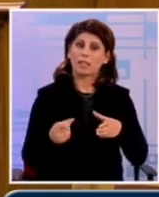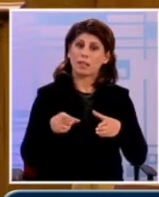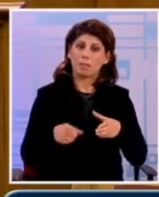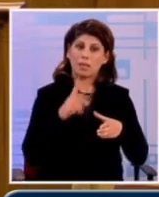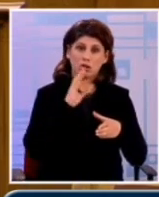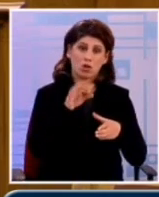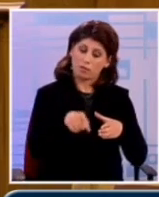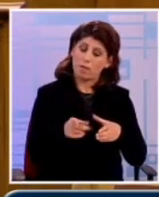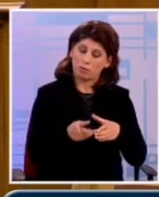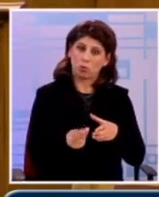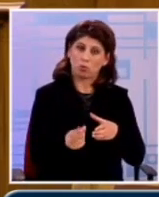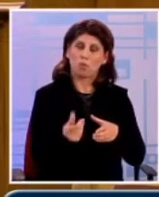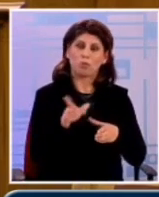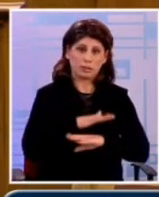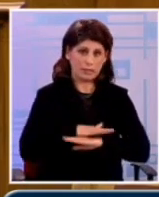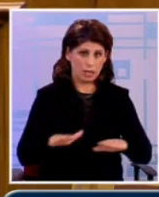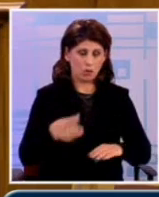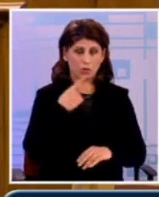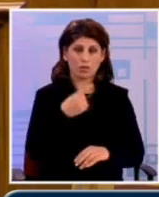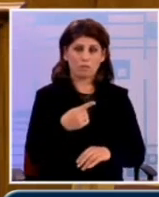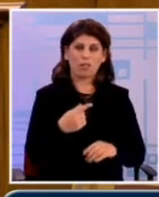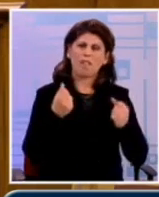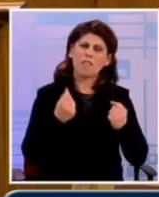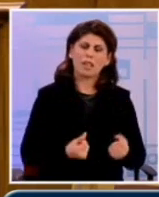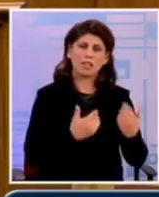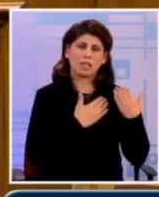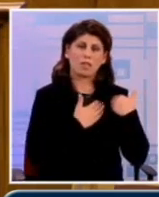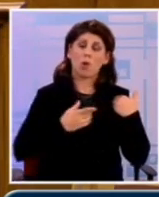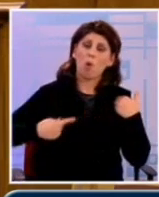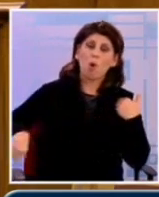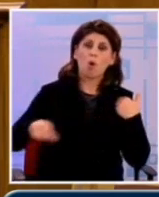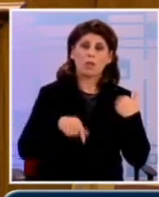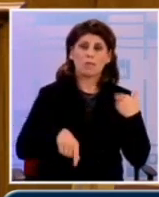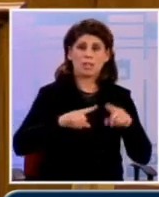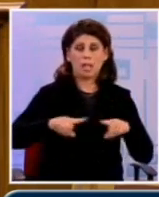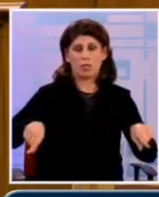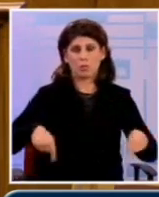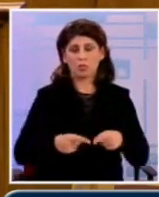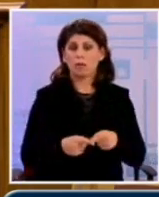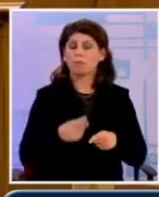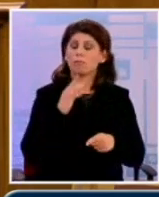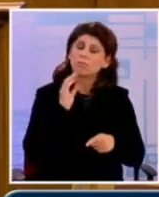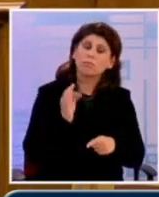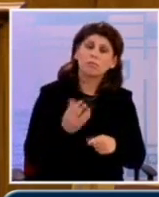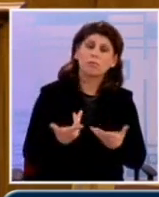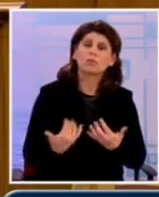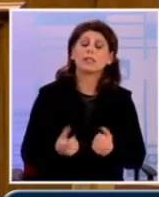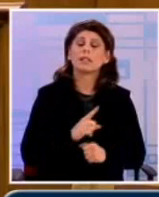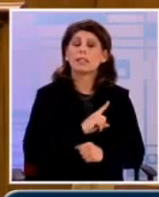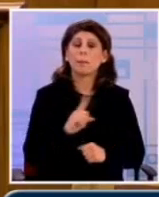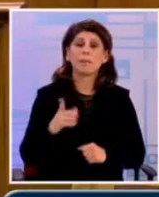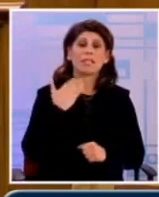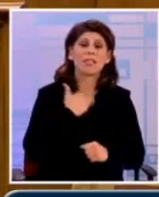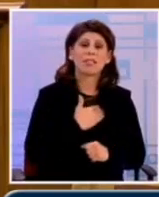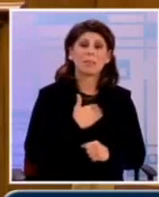τέτοια στόχευση. Κλείνω λέγοντας ότι είναι βαριές οι ευθύνες όλων μας σε αυτή την αίθουσα, προκειμένου να μην γίνουμε